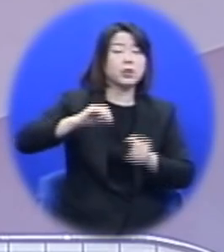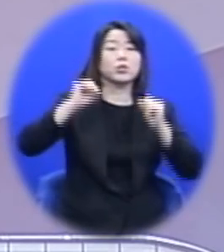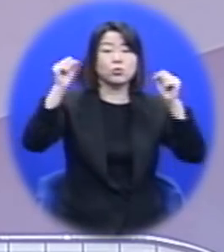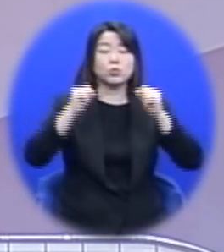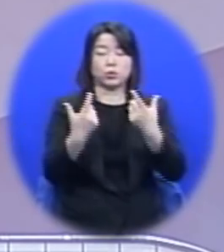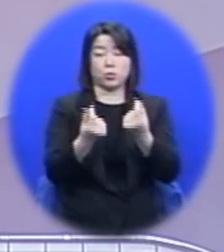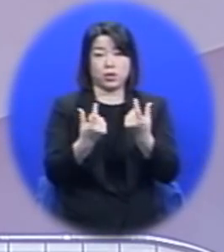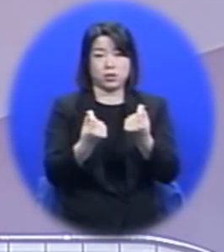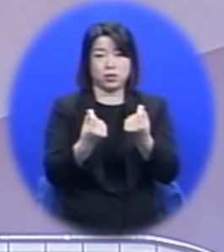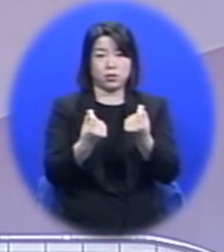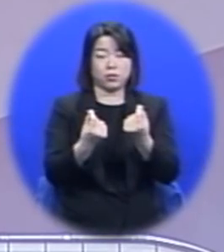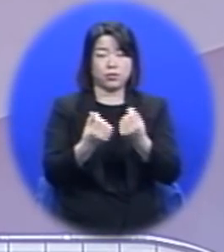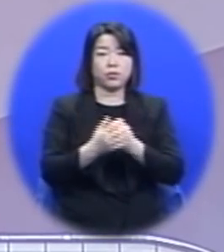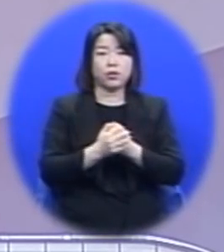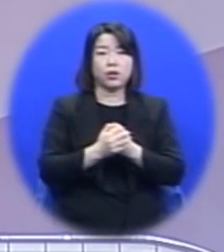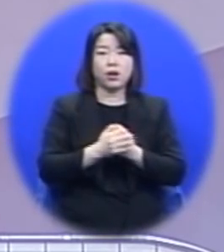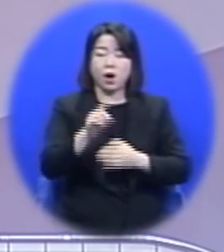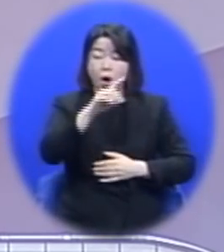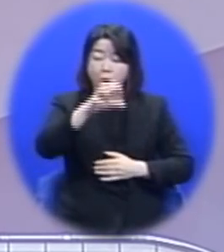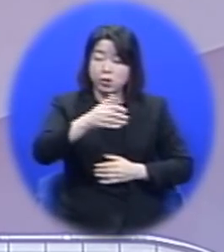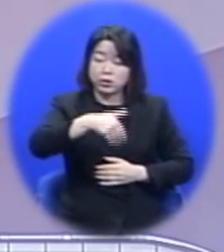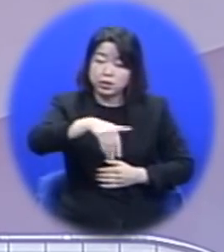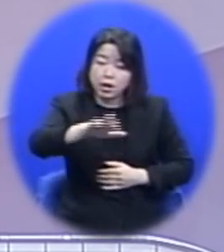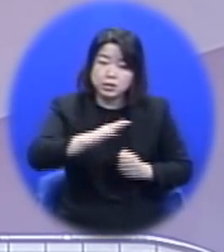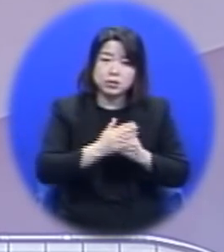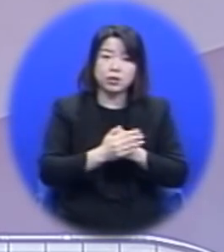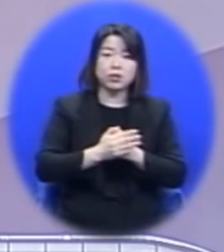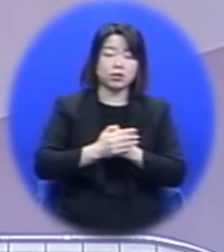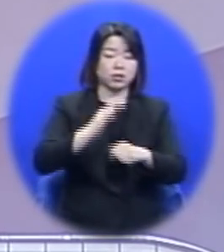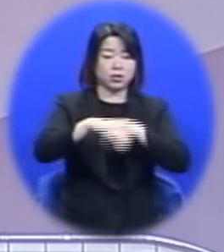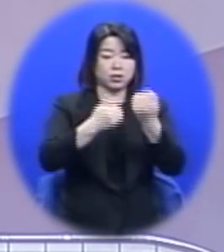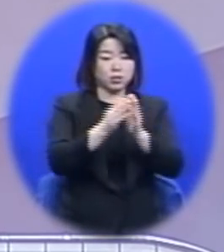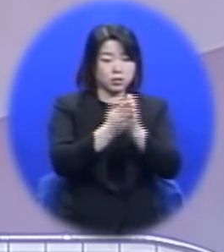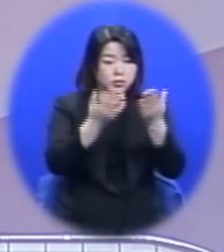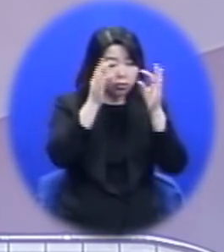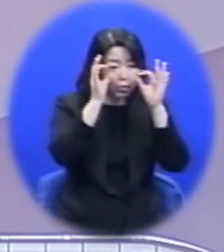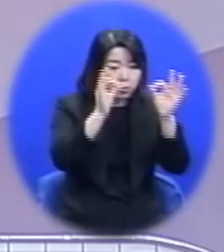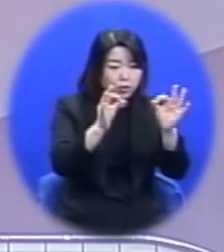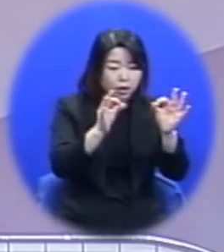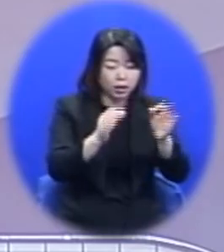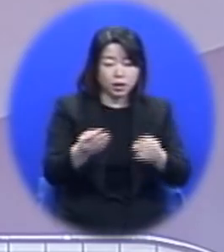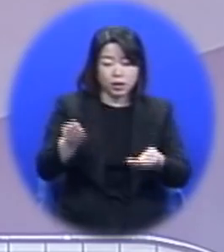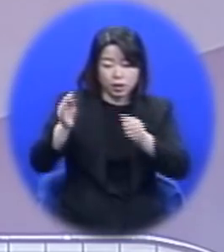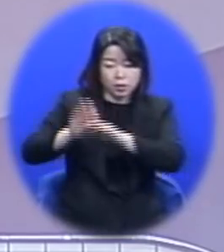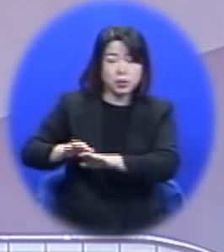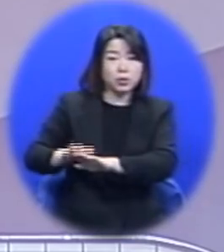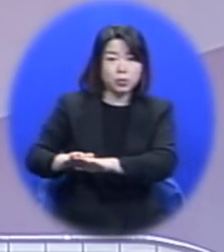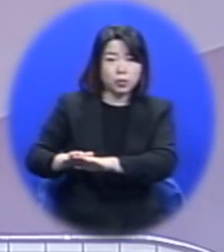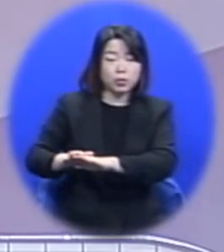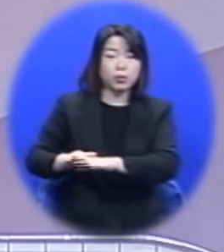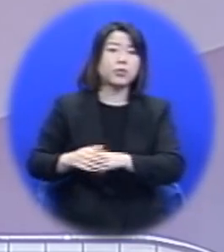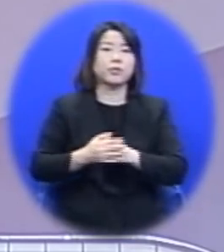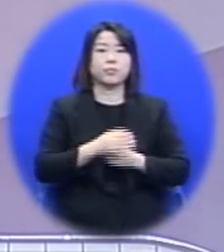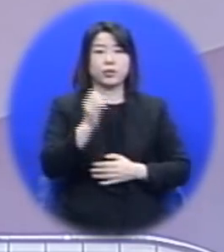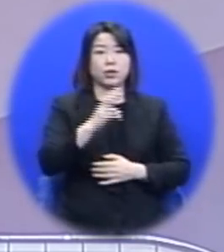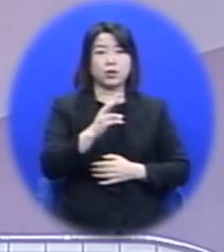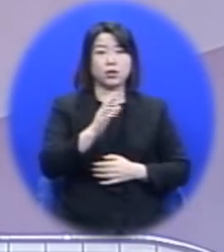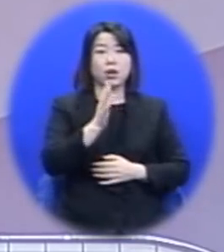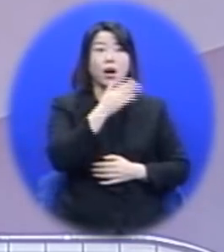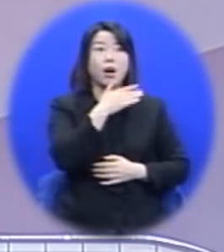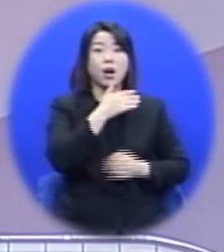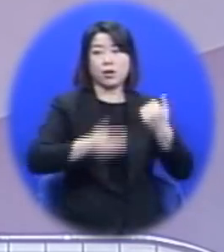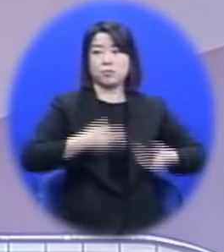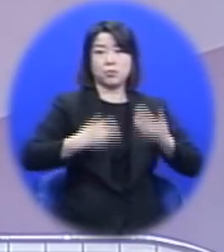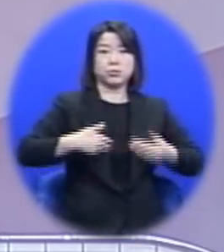묘한 전도죠. 어디에 가서 성경을 보다가 옆에 이렇게 놓고 그리고는 아